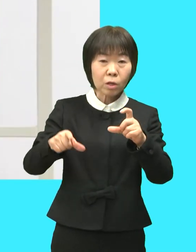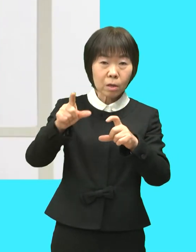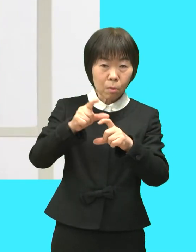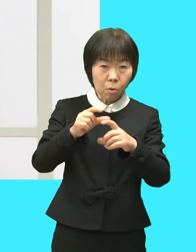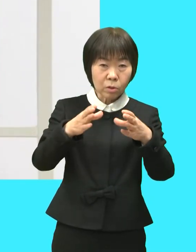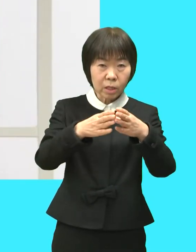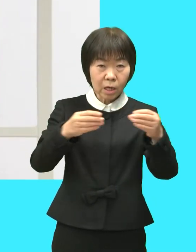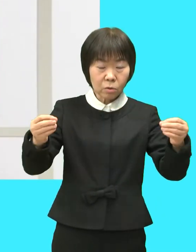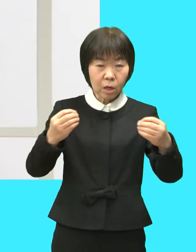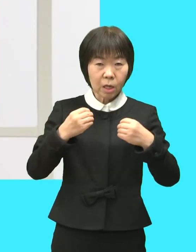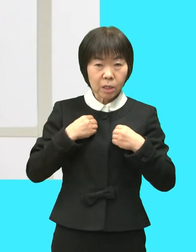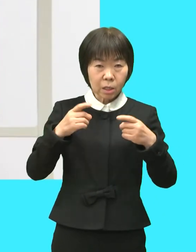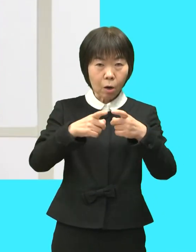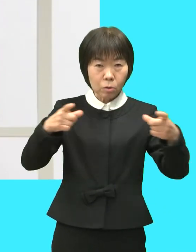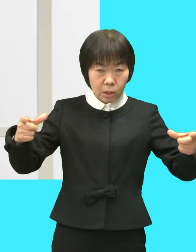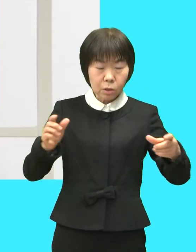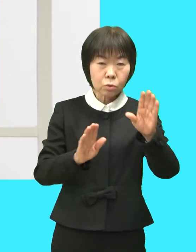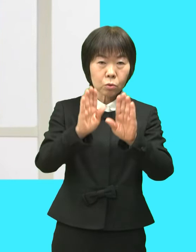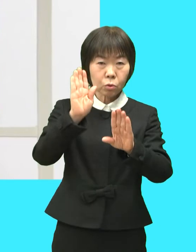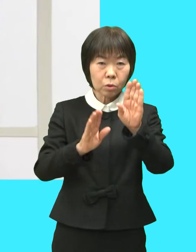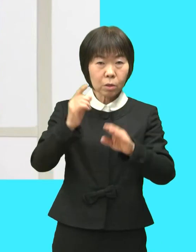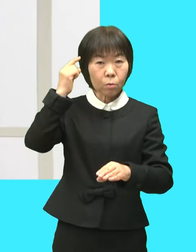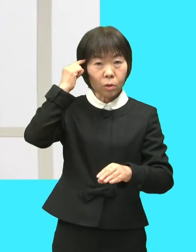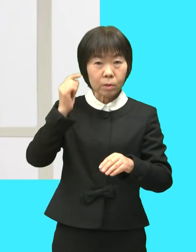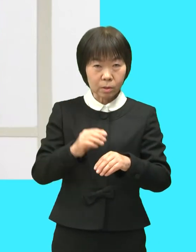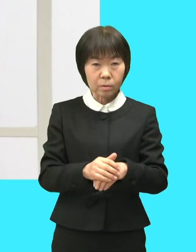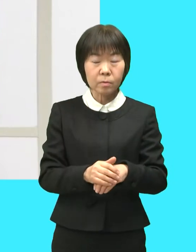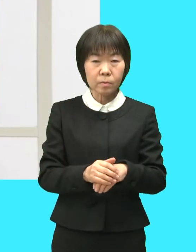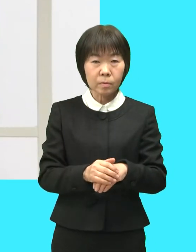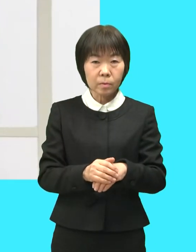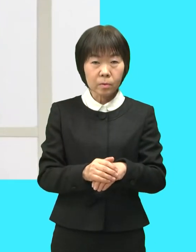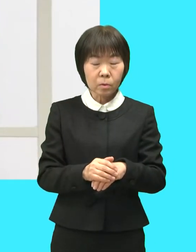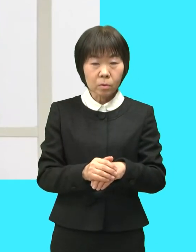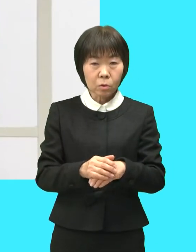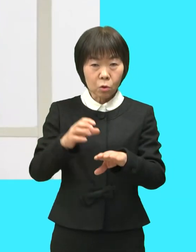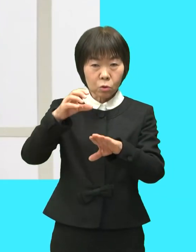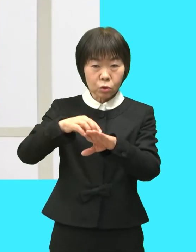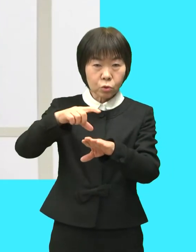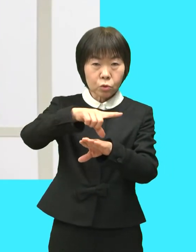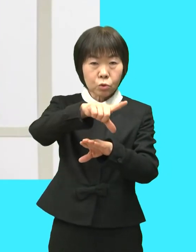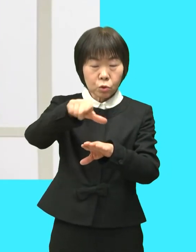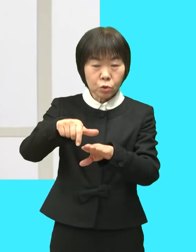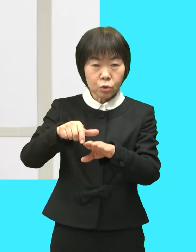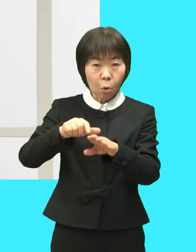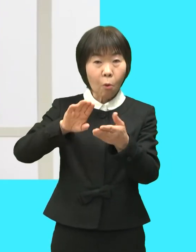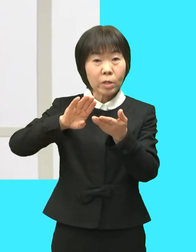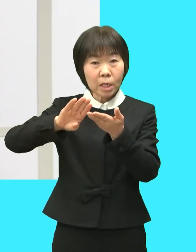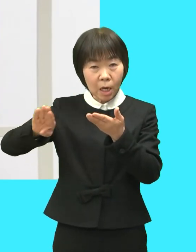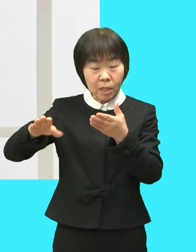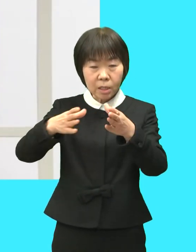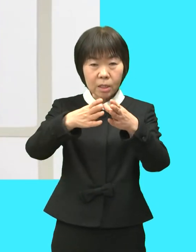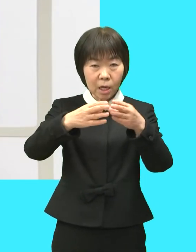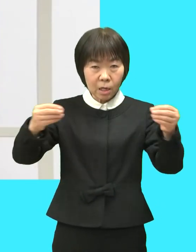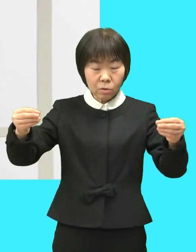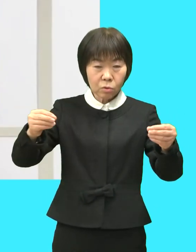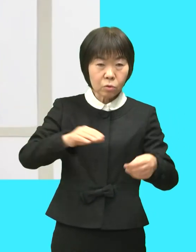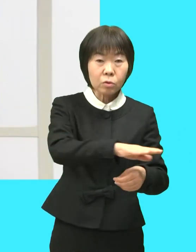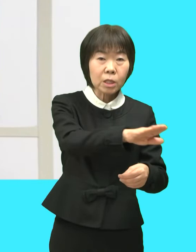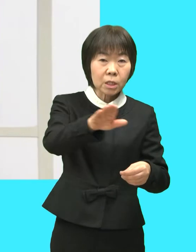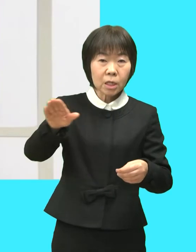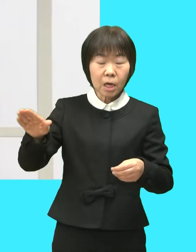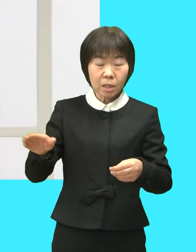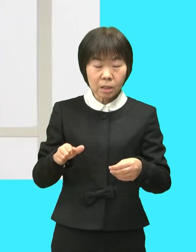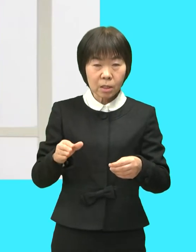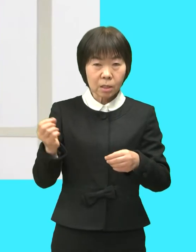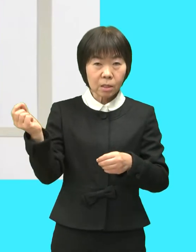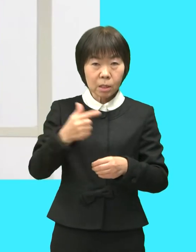染状況悪いというような印象になっていると思うんですね。でやはりこの首都圏だけじゃなくて全国一斉にこう緊